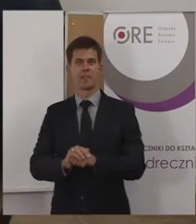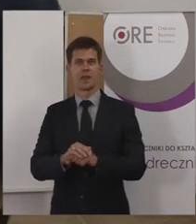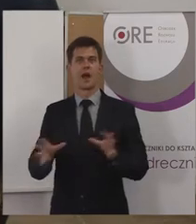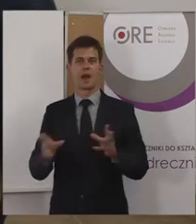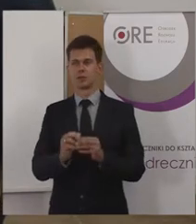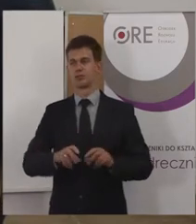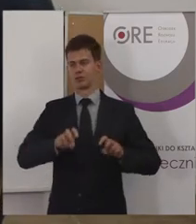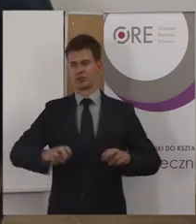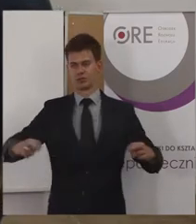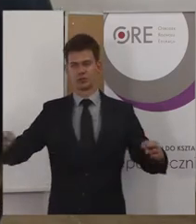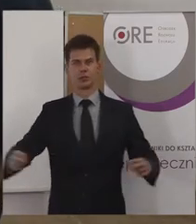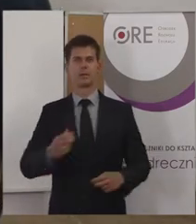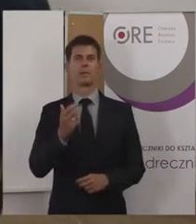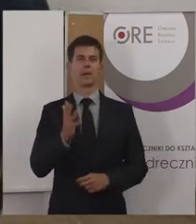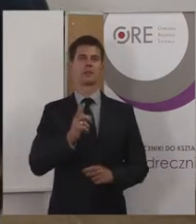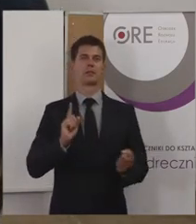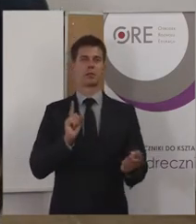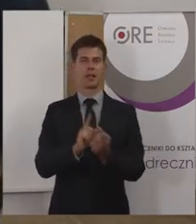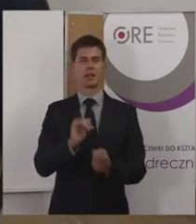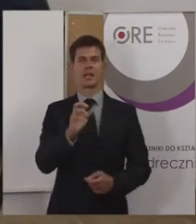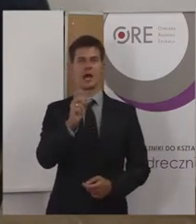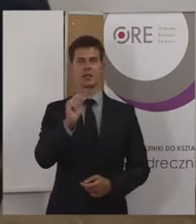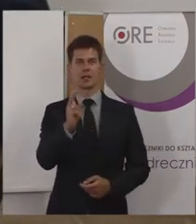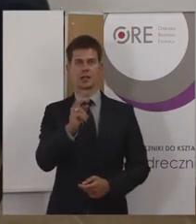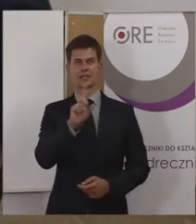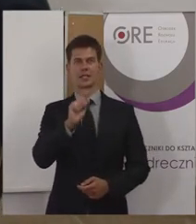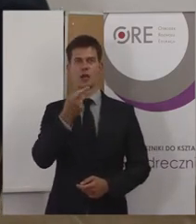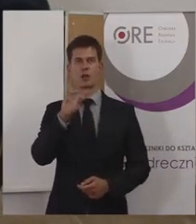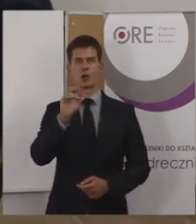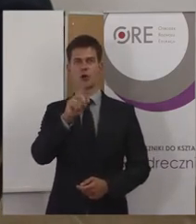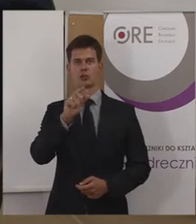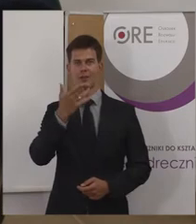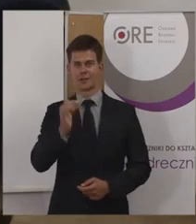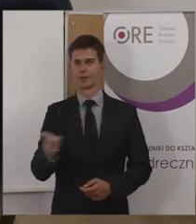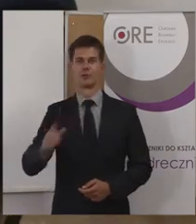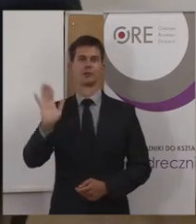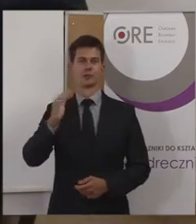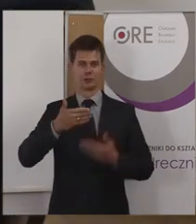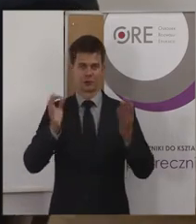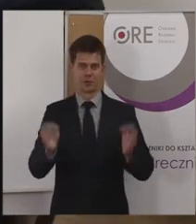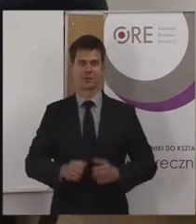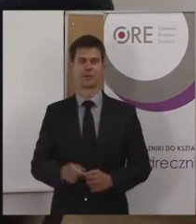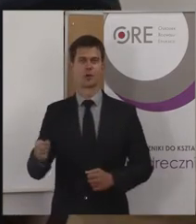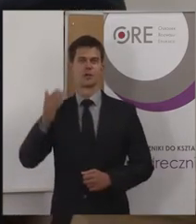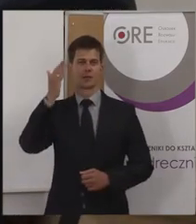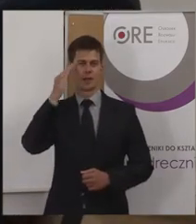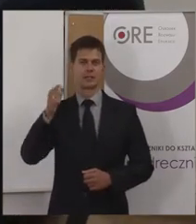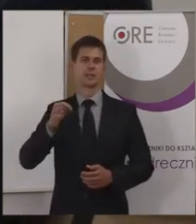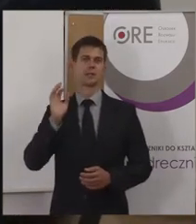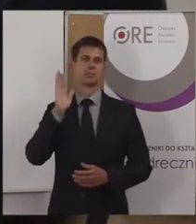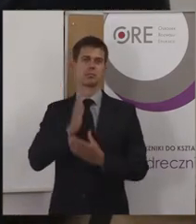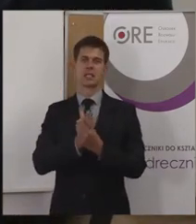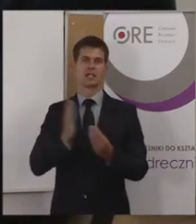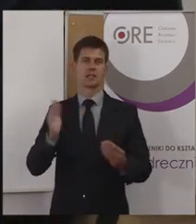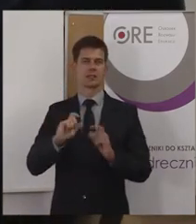mną poprowadzą to spotkanie. Pan Jacek Zadrożny, który jest znanym specjalistą, jednym chyba z najważniejszych w